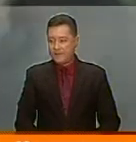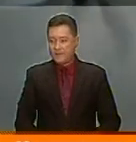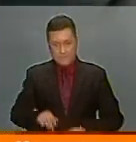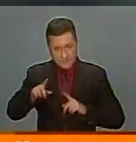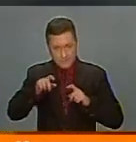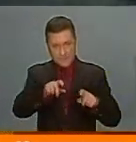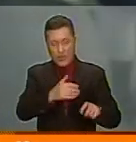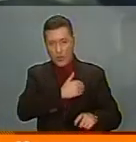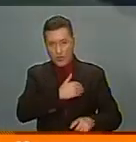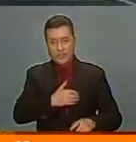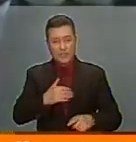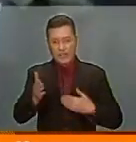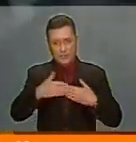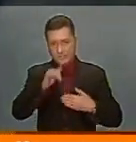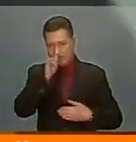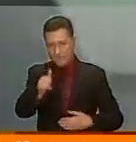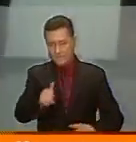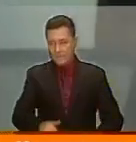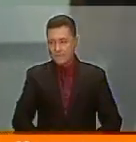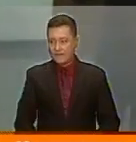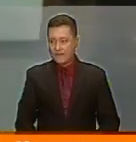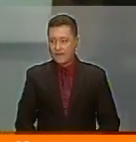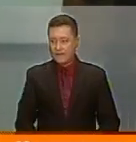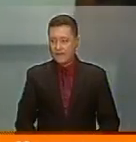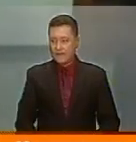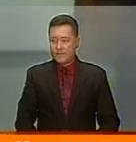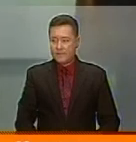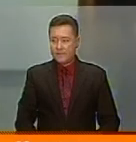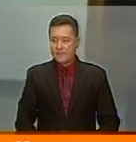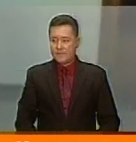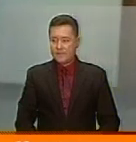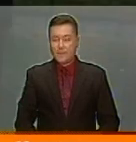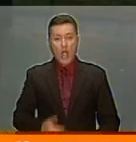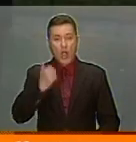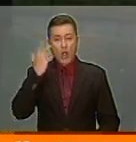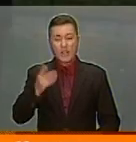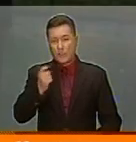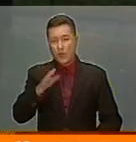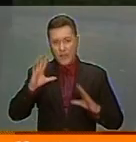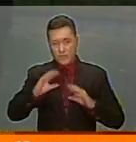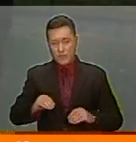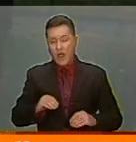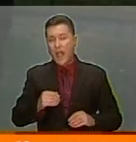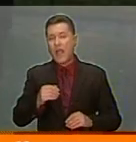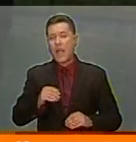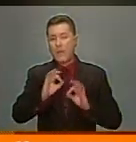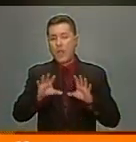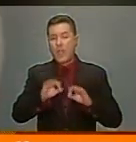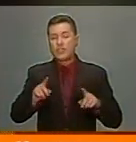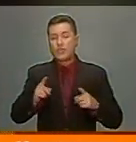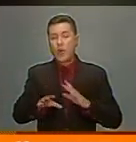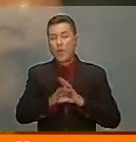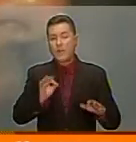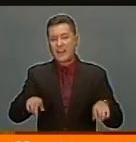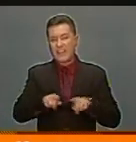Я складу повноваження, але я тебе гнида знайду. Коли пристрасті трохи вщухають, Парасюк пояснює, чого обрав